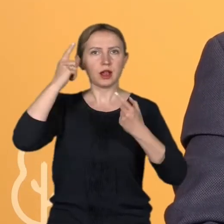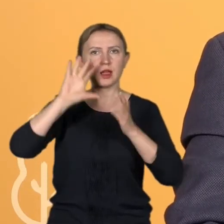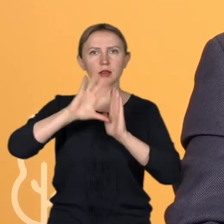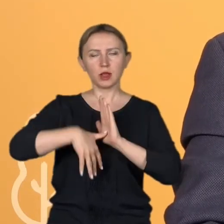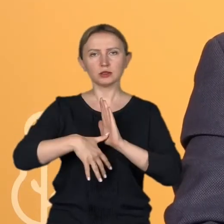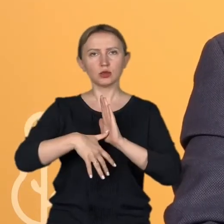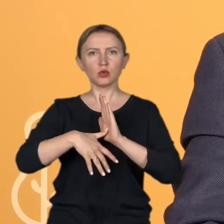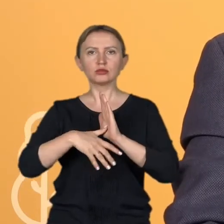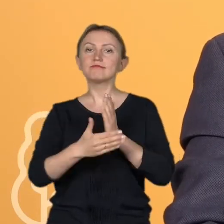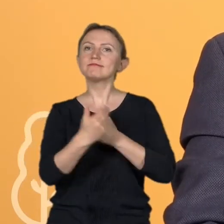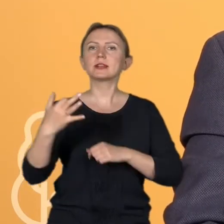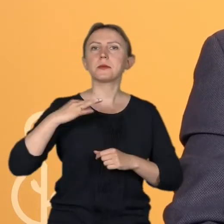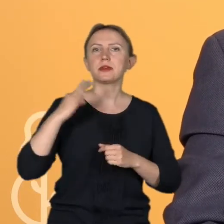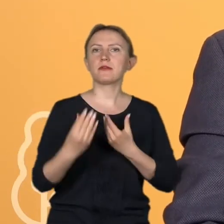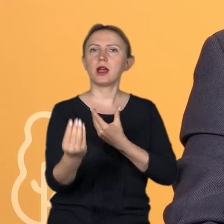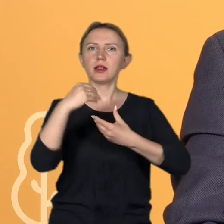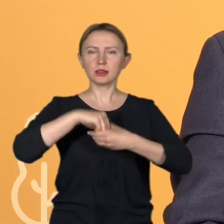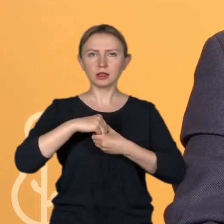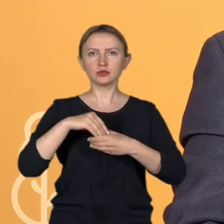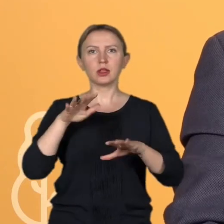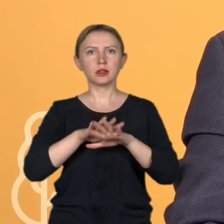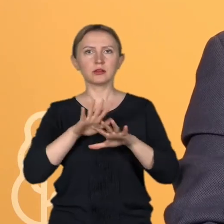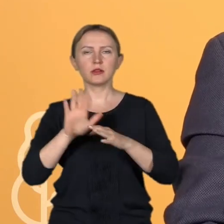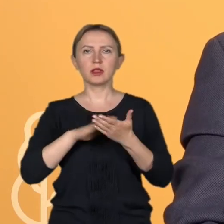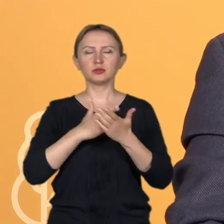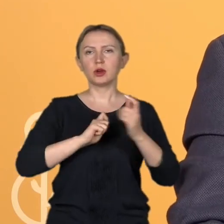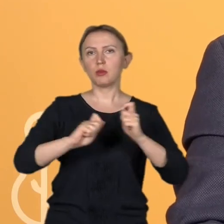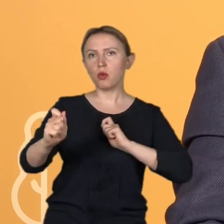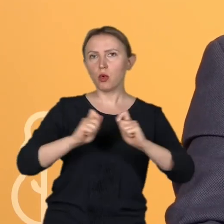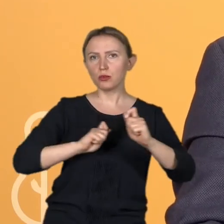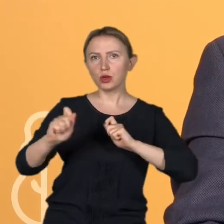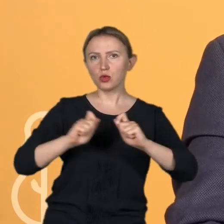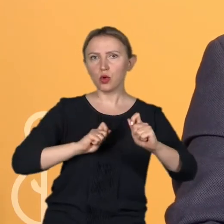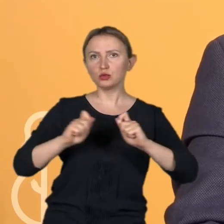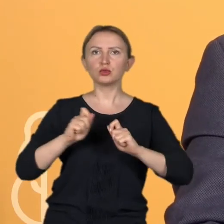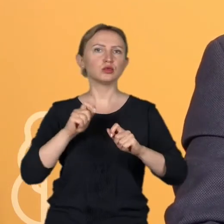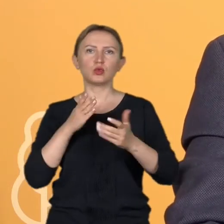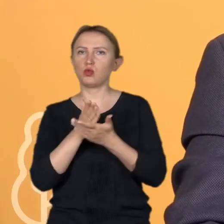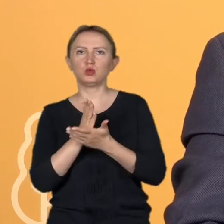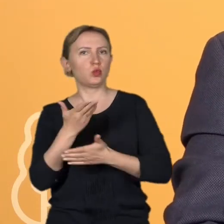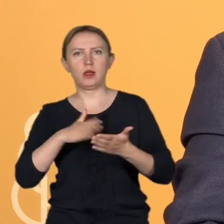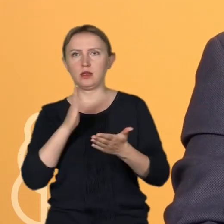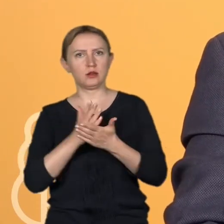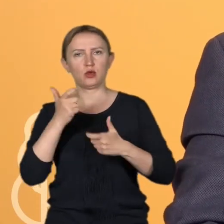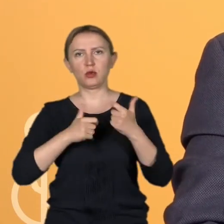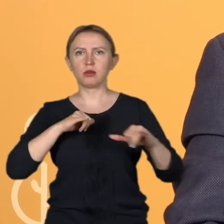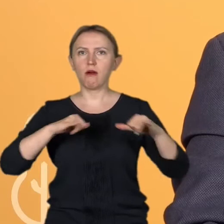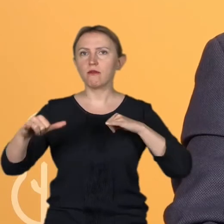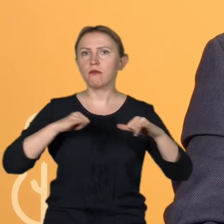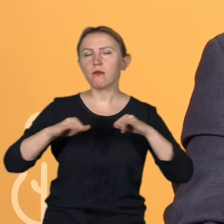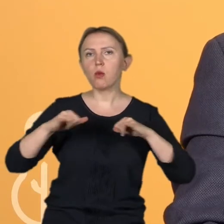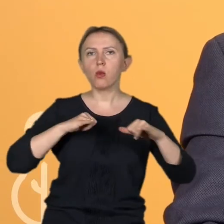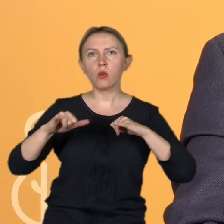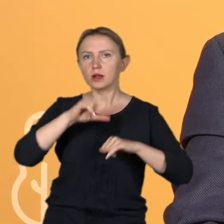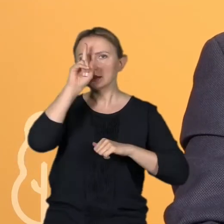mieście, żeby angażować podmioty prywatne, żeby traktować na przykład mobilność jako usługę, która nie musi być świadczona wyłącznie przez władze publiczne, tylko może